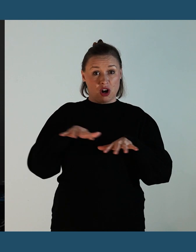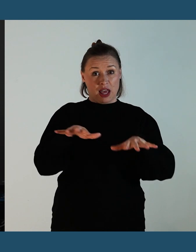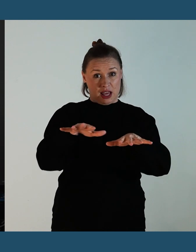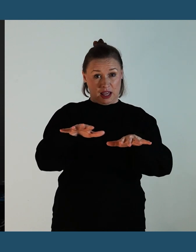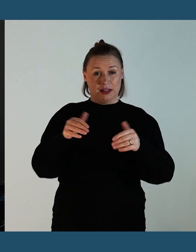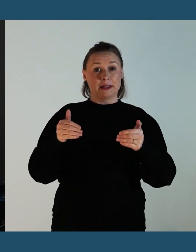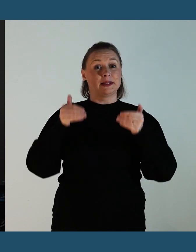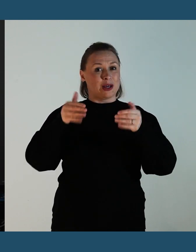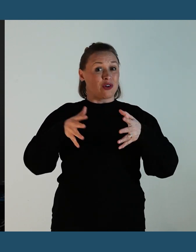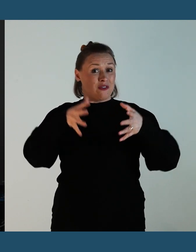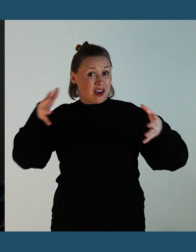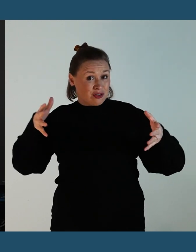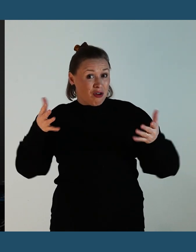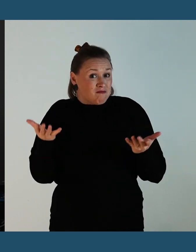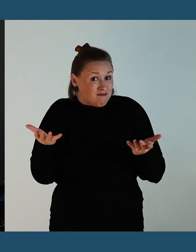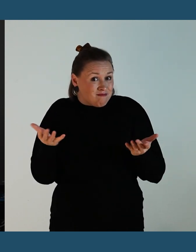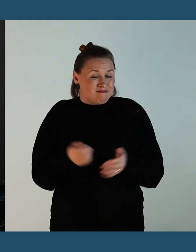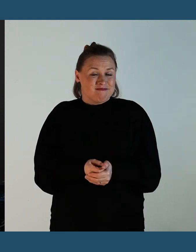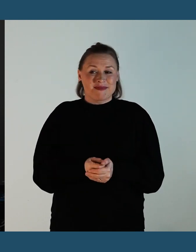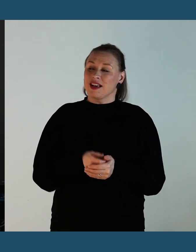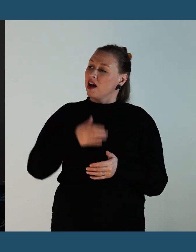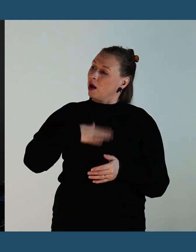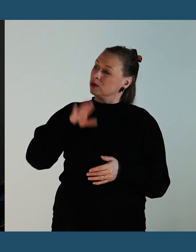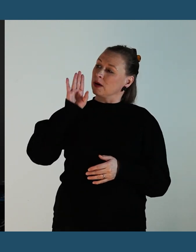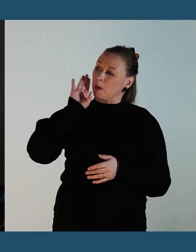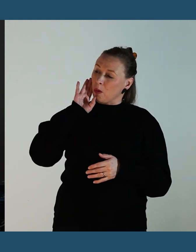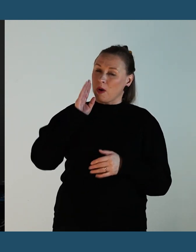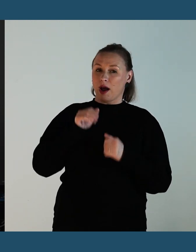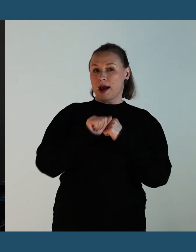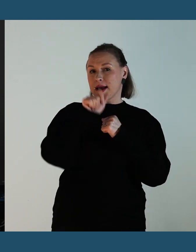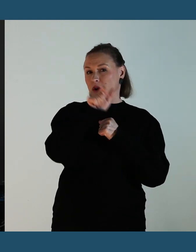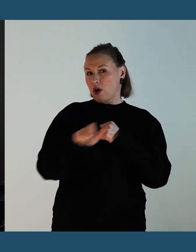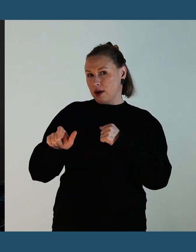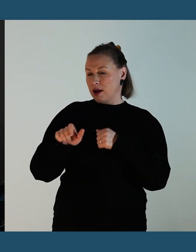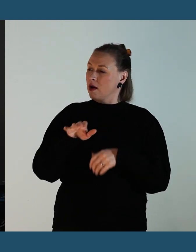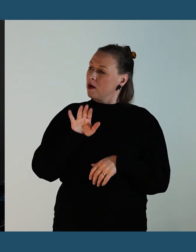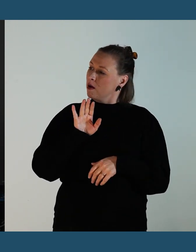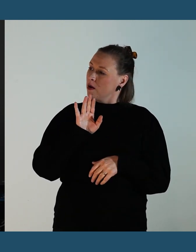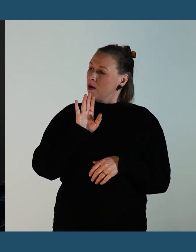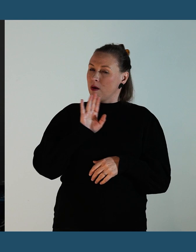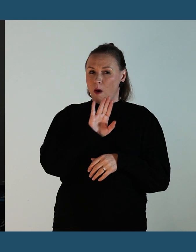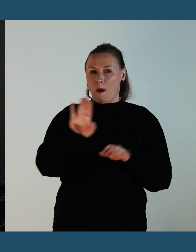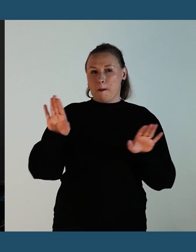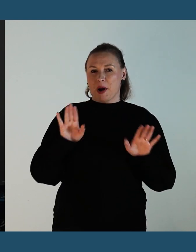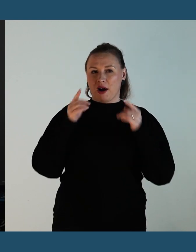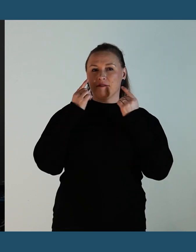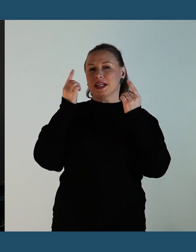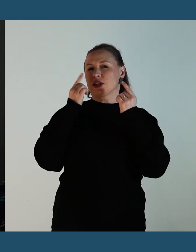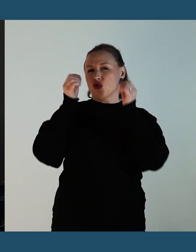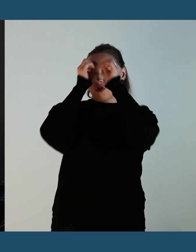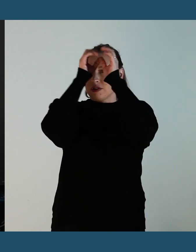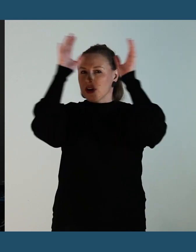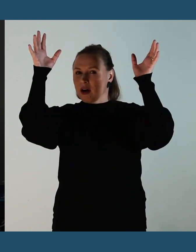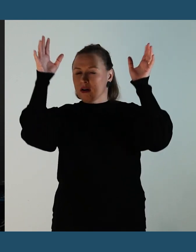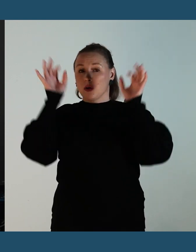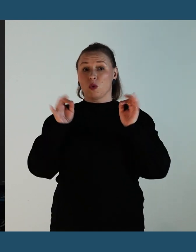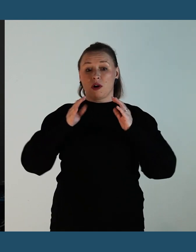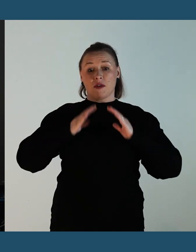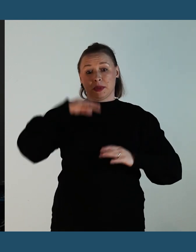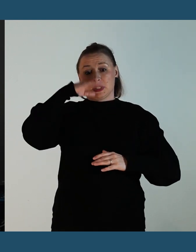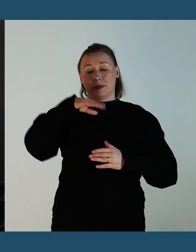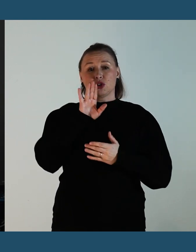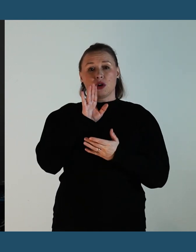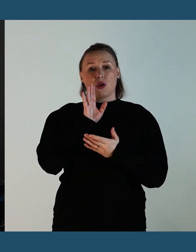ihmisoikeusliike? Haluaisin siis kuulla teidän ehdokkaiden visiointia tästä. Miten vammaisten henkilöiden oikeuksia täytyy